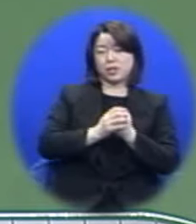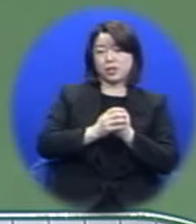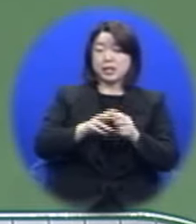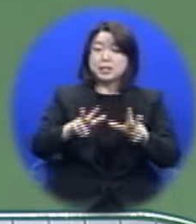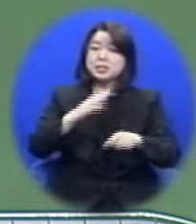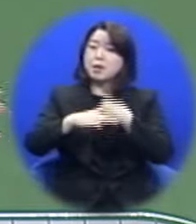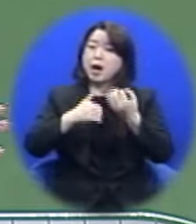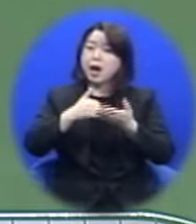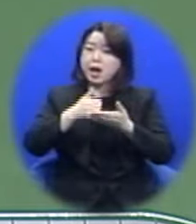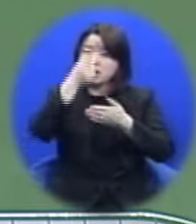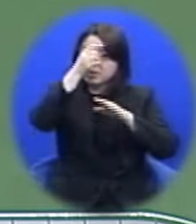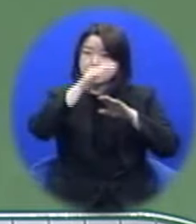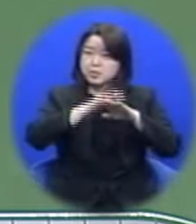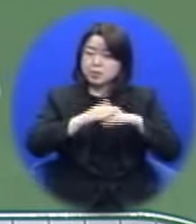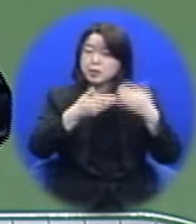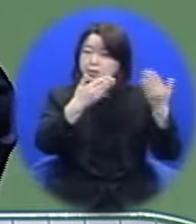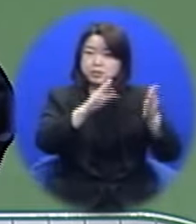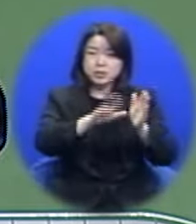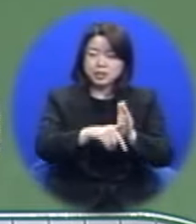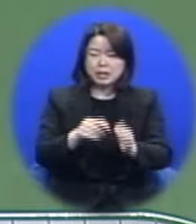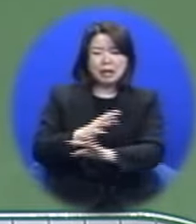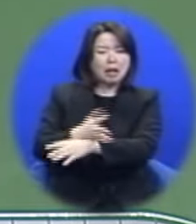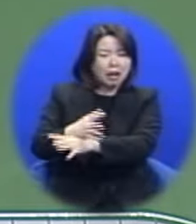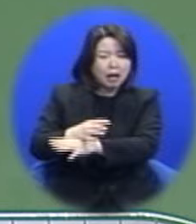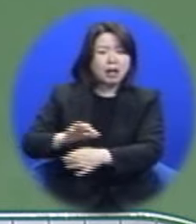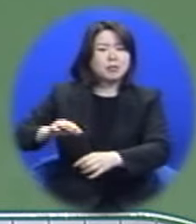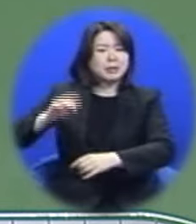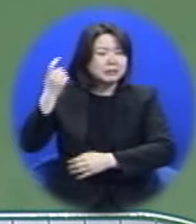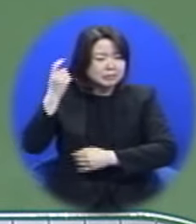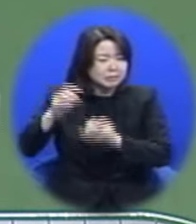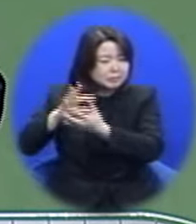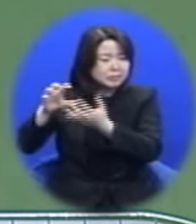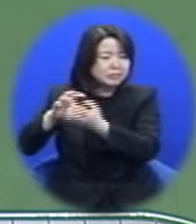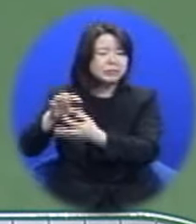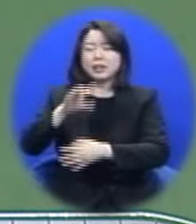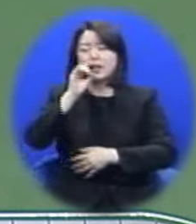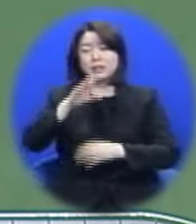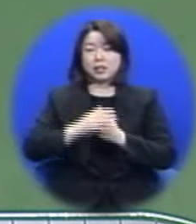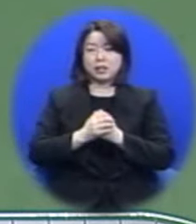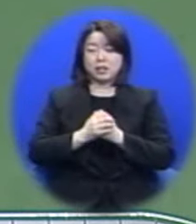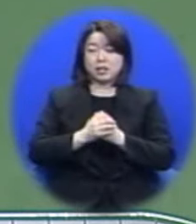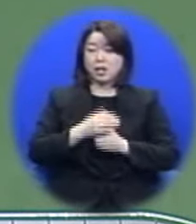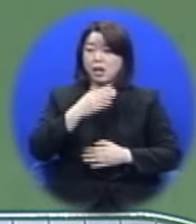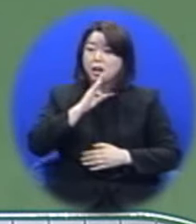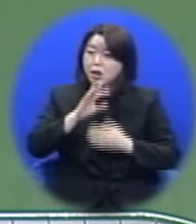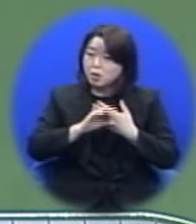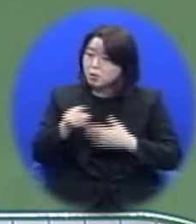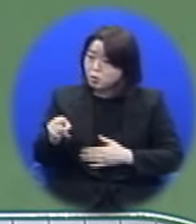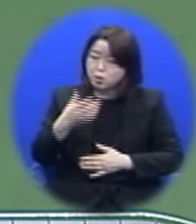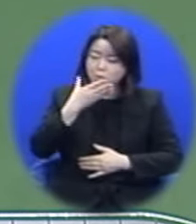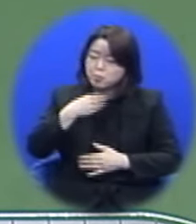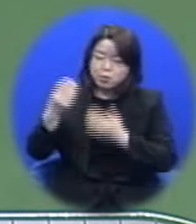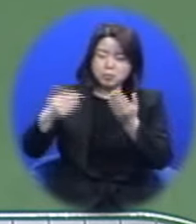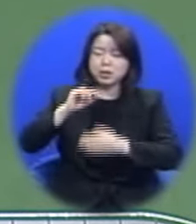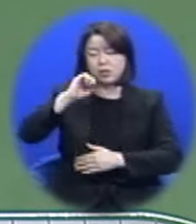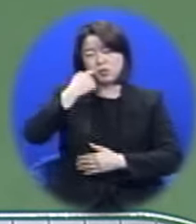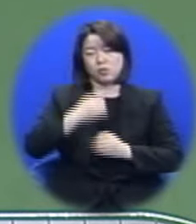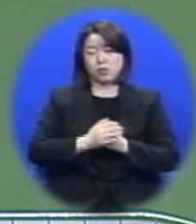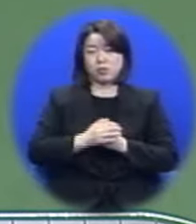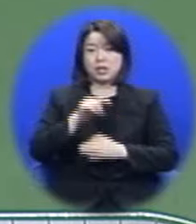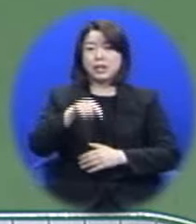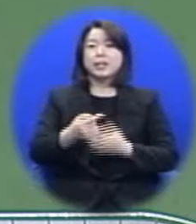시간에 이렇게 서로 장난하고 떠들면 안 되잖아. 그러면 너 복을 받을 수가 없어.